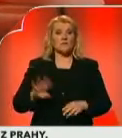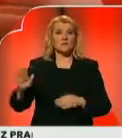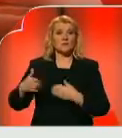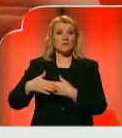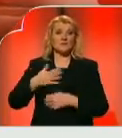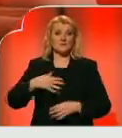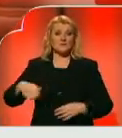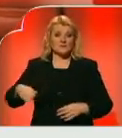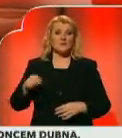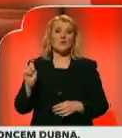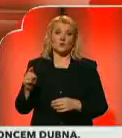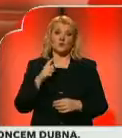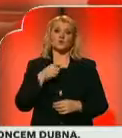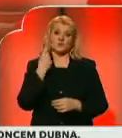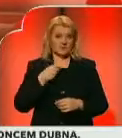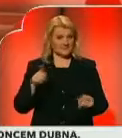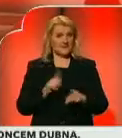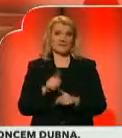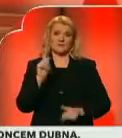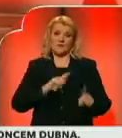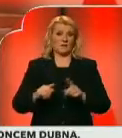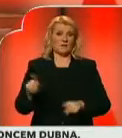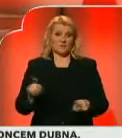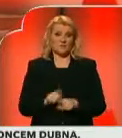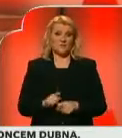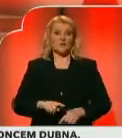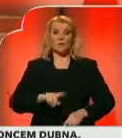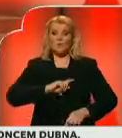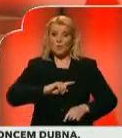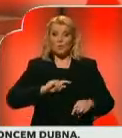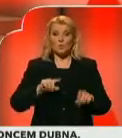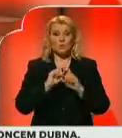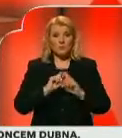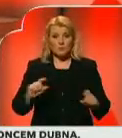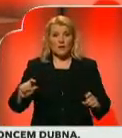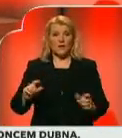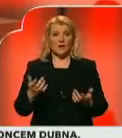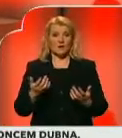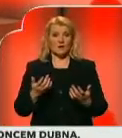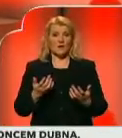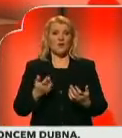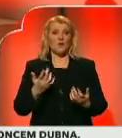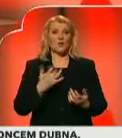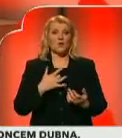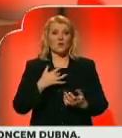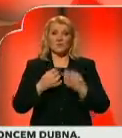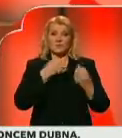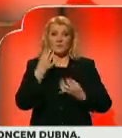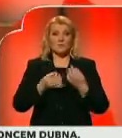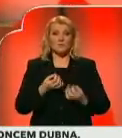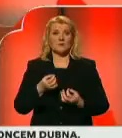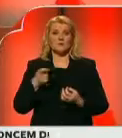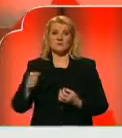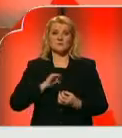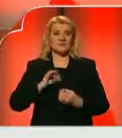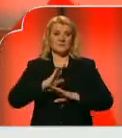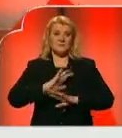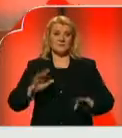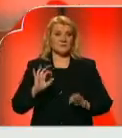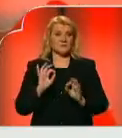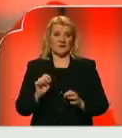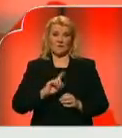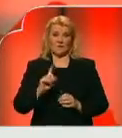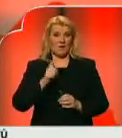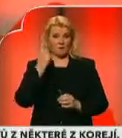vypracovávali, se stotožňují s tímto názorem, že soukromé bance po těch osobních údajích nic nebylo. Pane